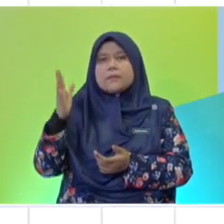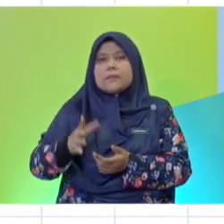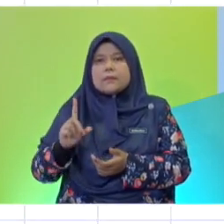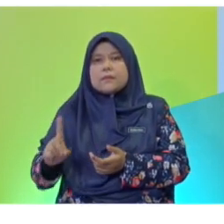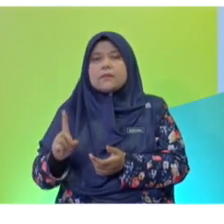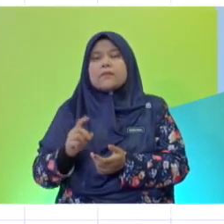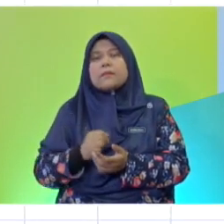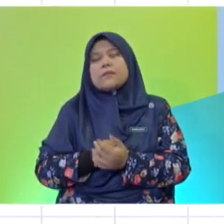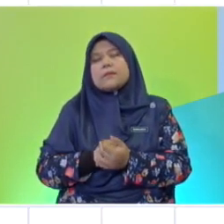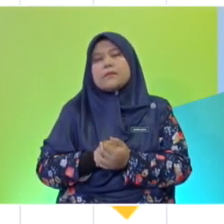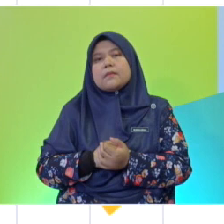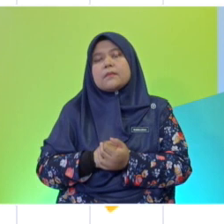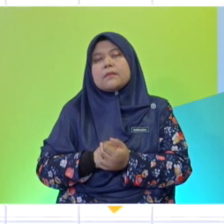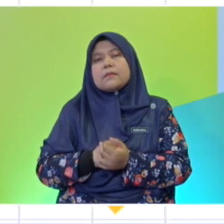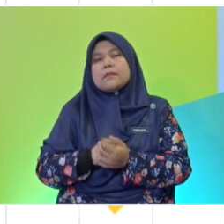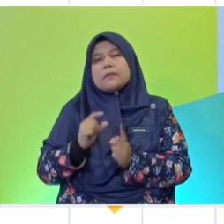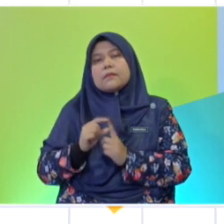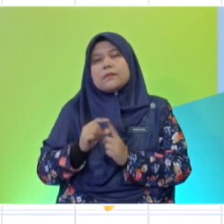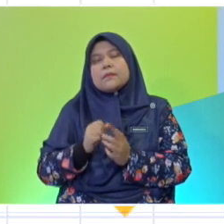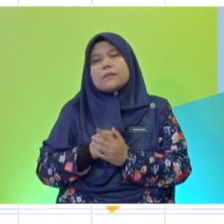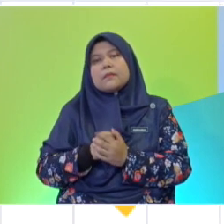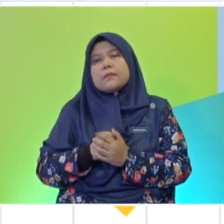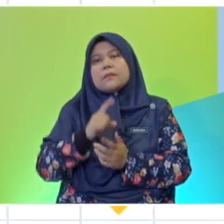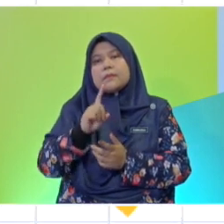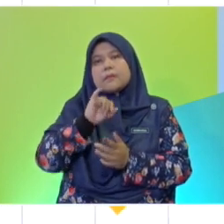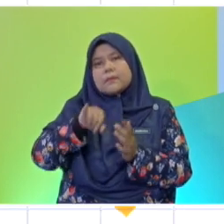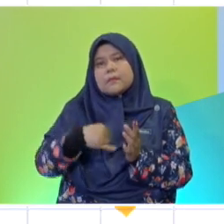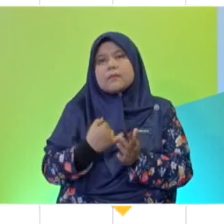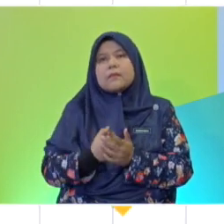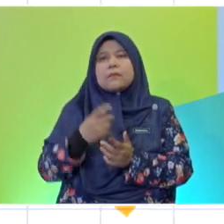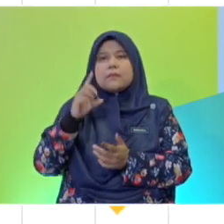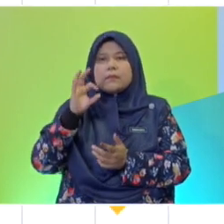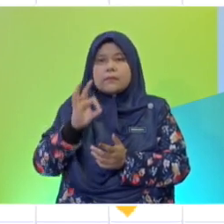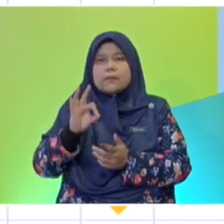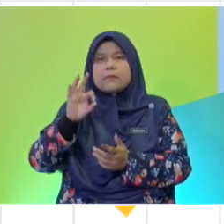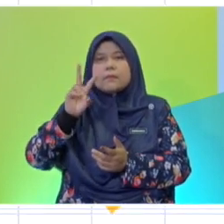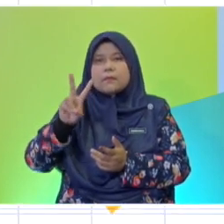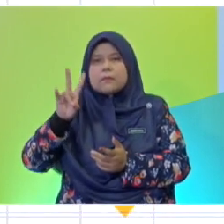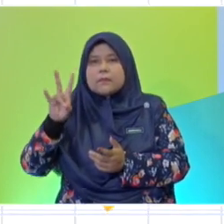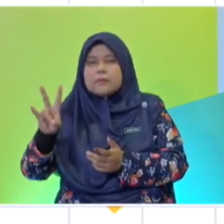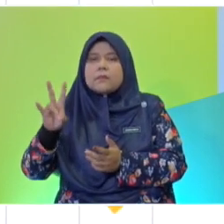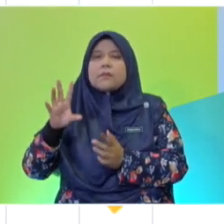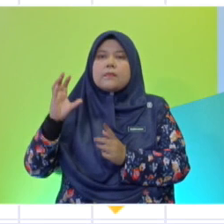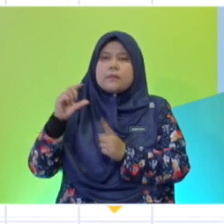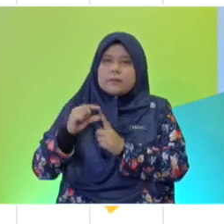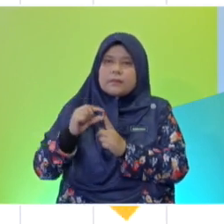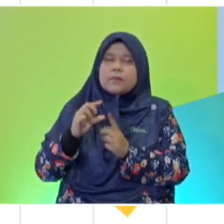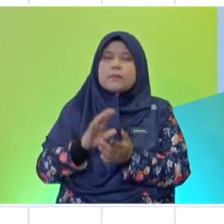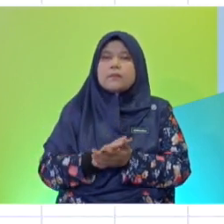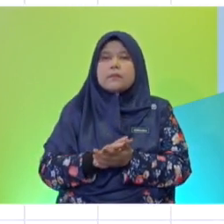berapa untuk satu jam saya mendapat 927 partai mereka